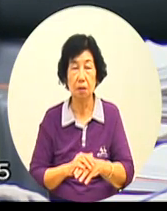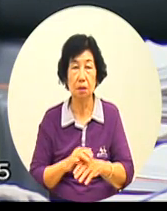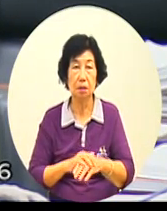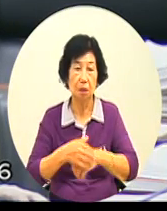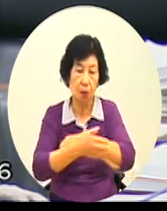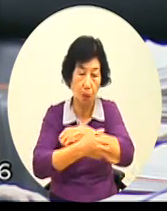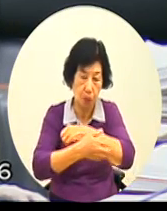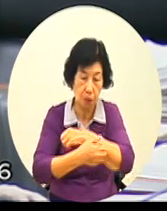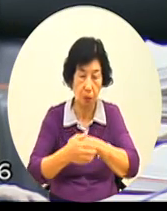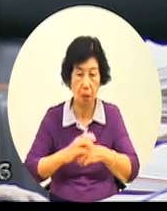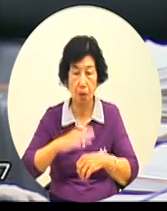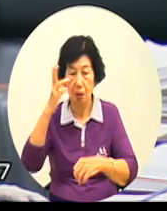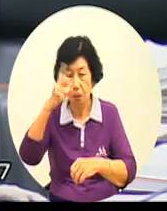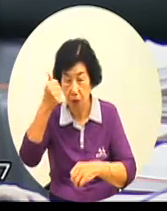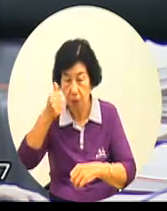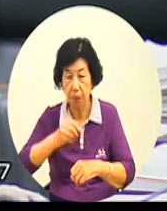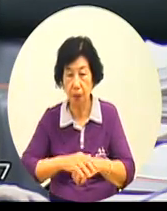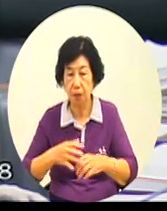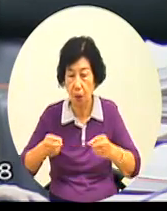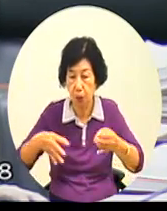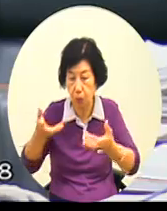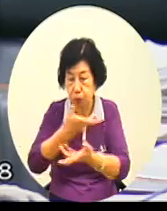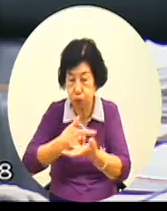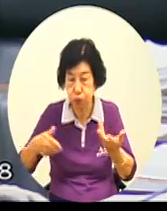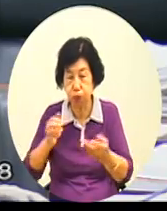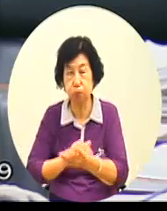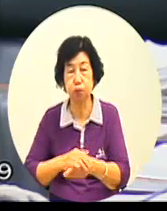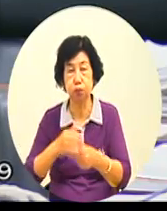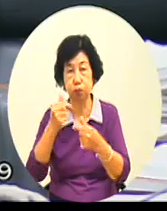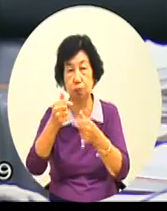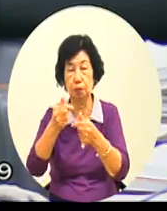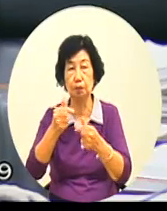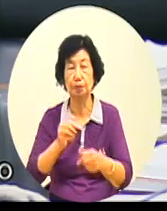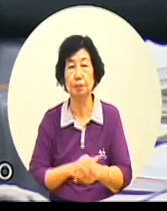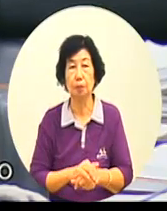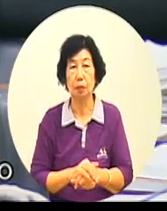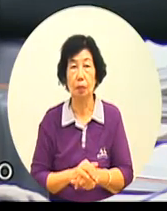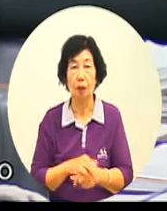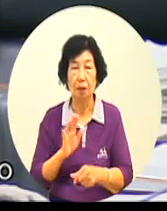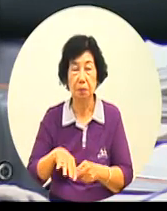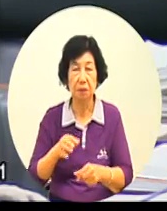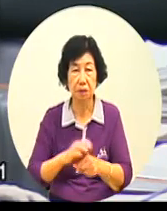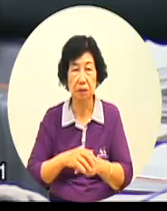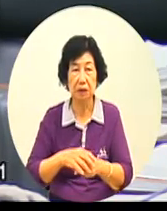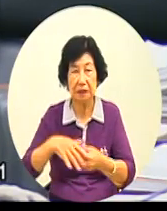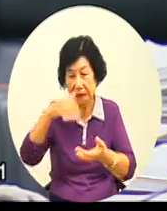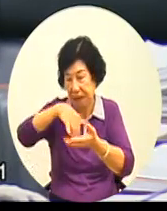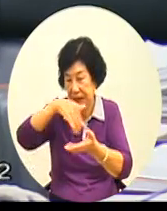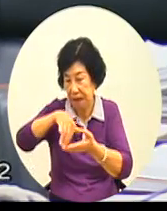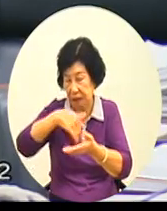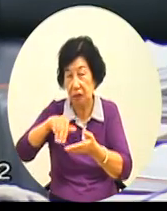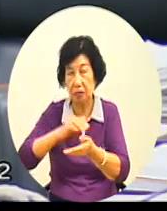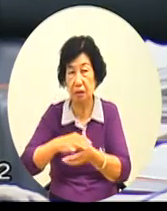要和谐，那这个和谐里头并不是斤斤计较一分一秒，